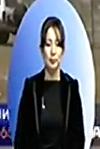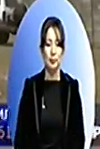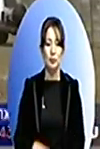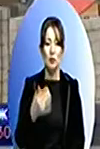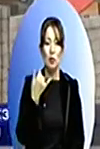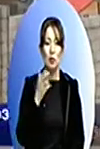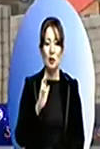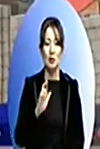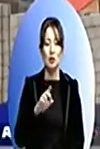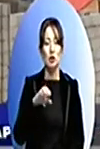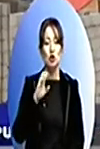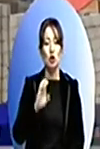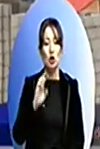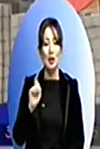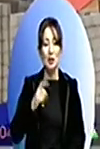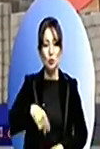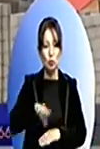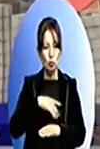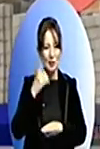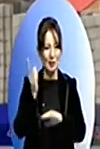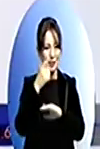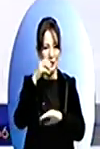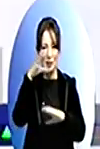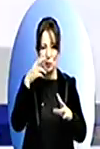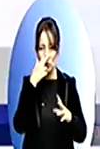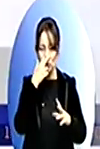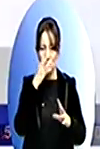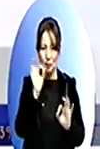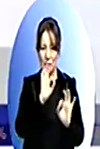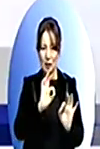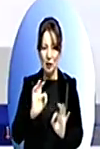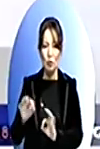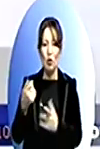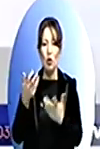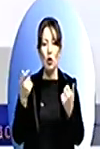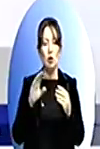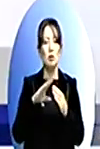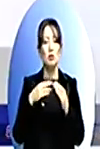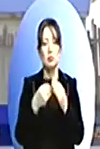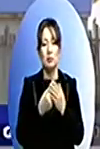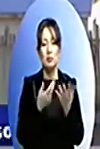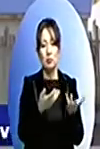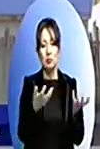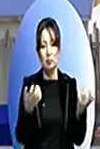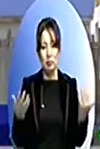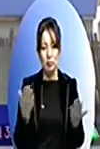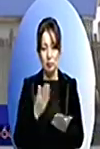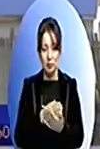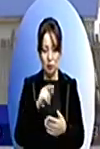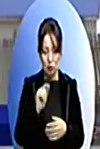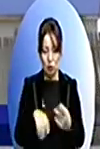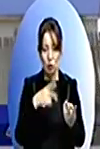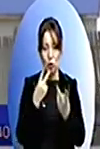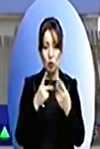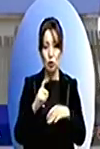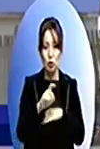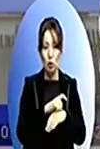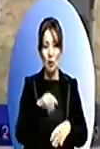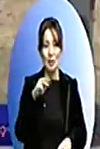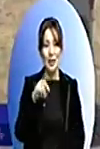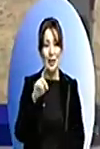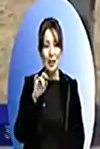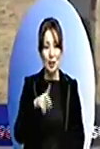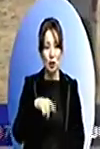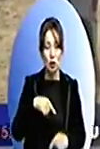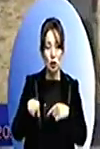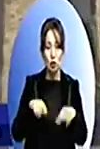Нийслэлийн Сонгин хайрхан дүүрэгт огт цахилгаан эрчим хүч хэрэглэж чаддгүй хамгийн олон өрх айл байдаг байна. Тус дүүргийн 22 дугаар хорооны нутаг дэвсгэр тахилт орчмын